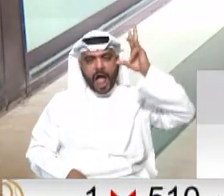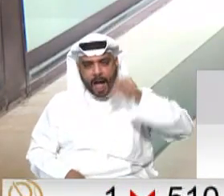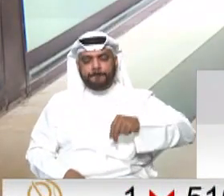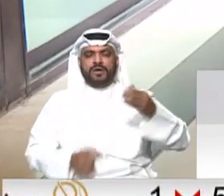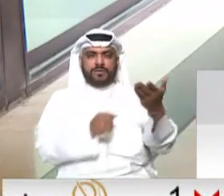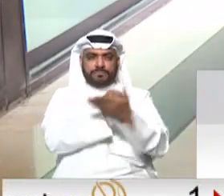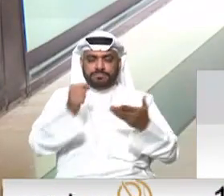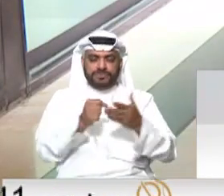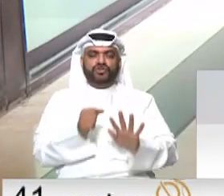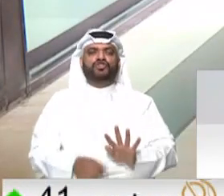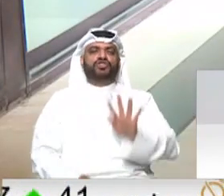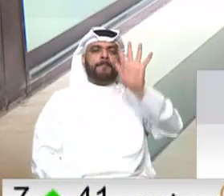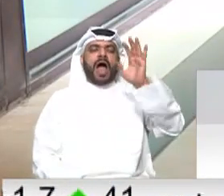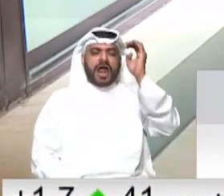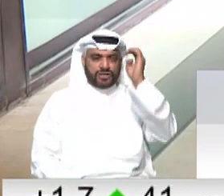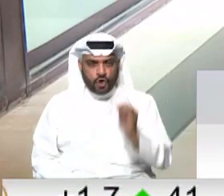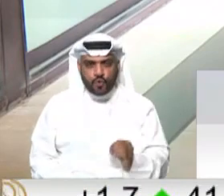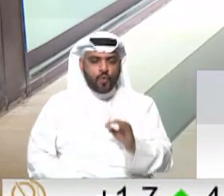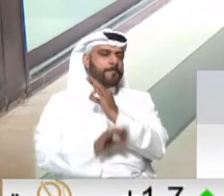بودروم